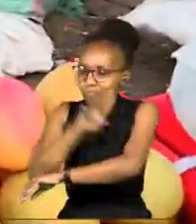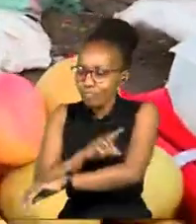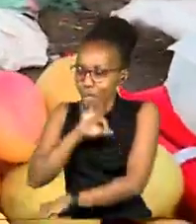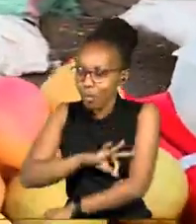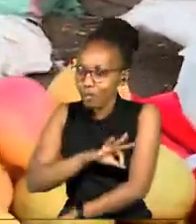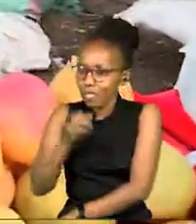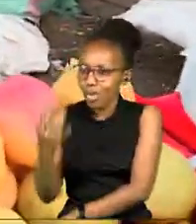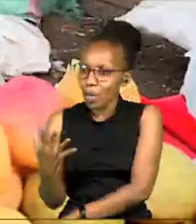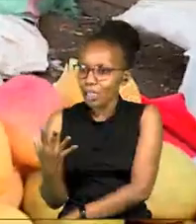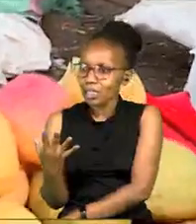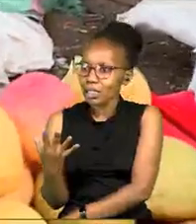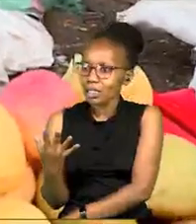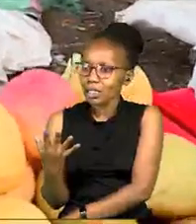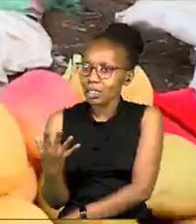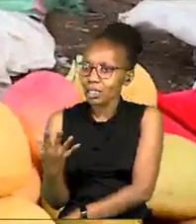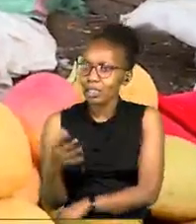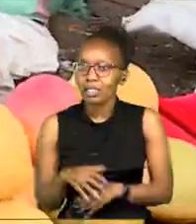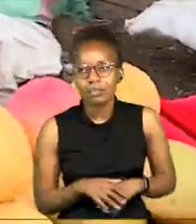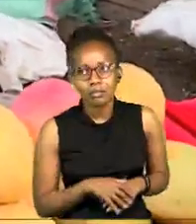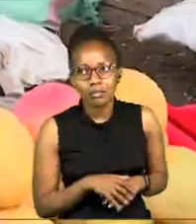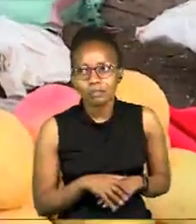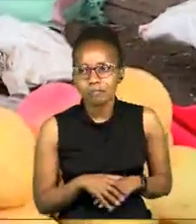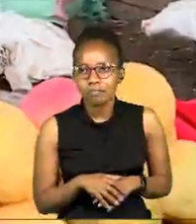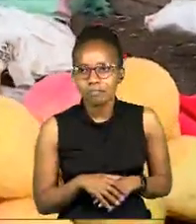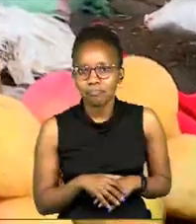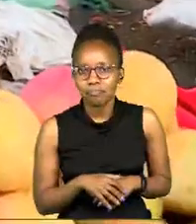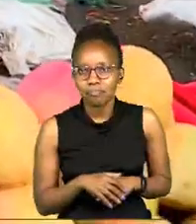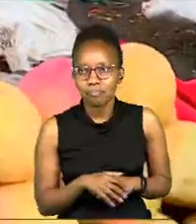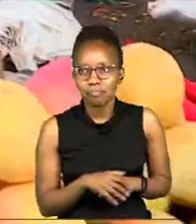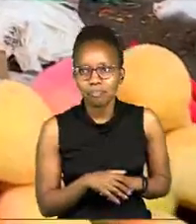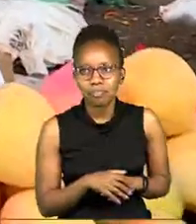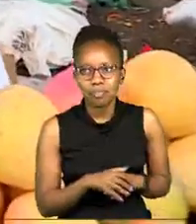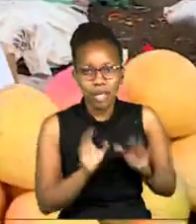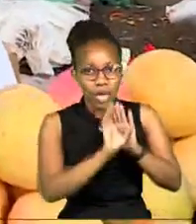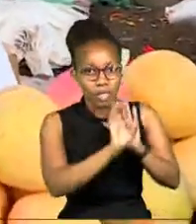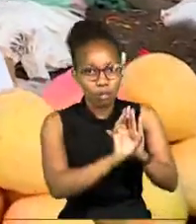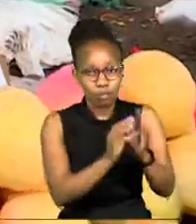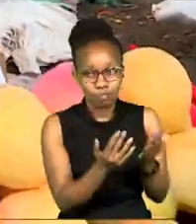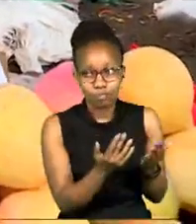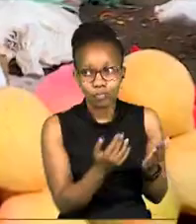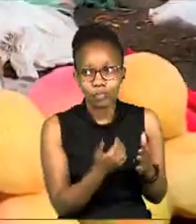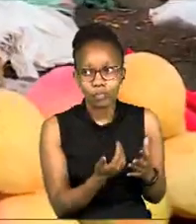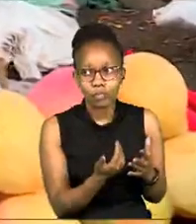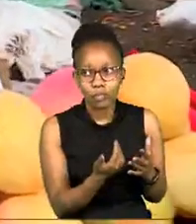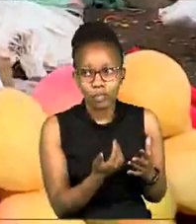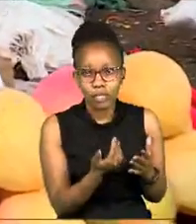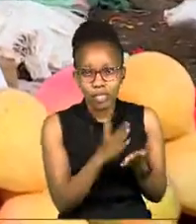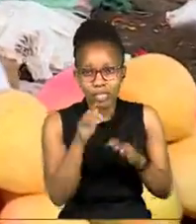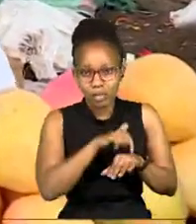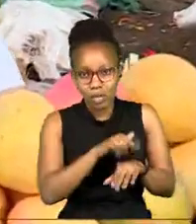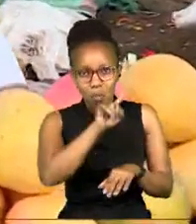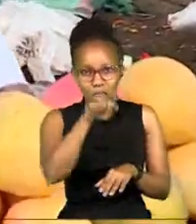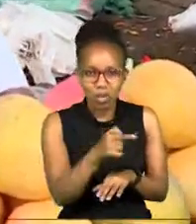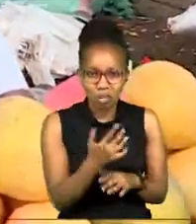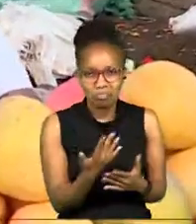unatengeneza pesa kama ngapi? Profit ama tuseme for example ni kama saa zingine 1,000, saa